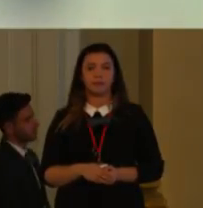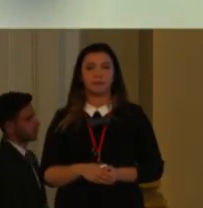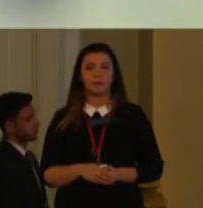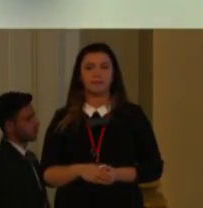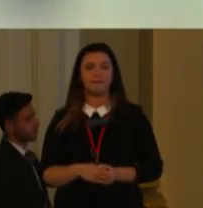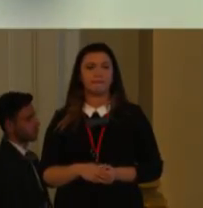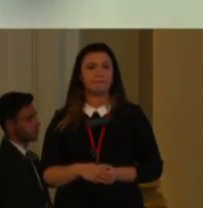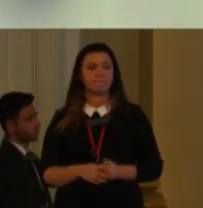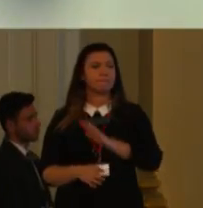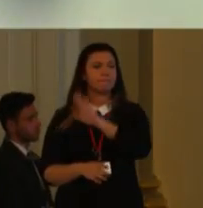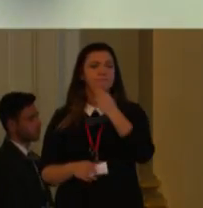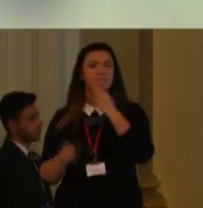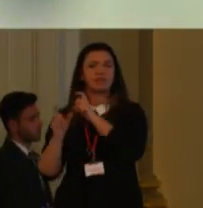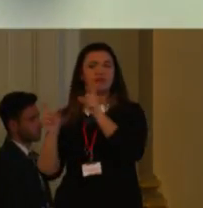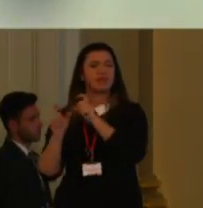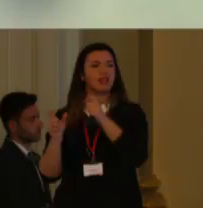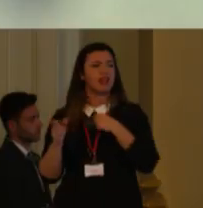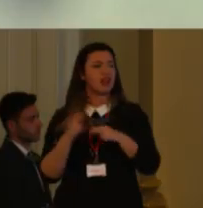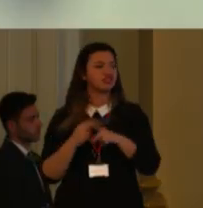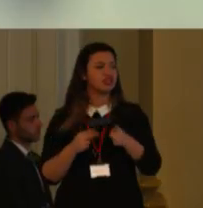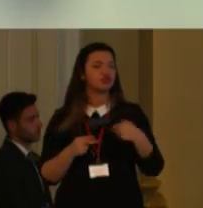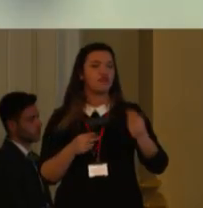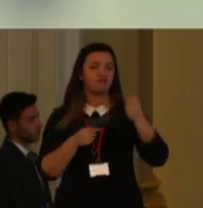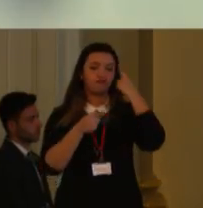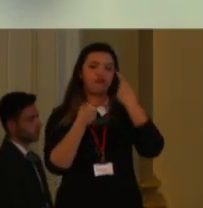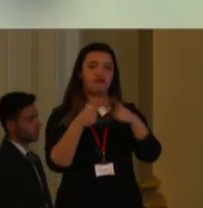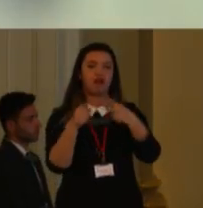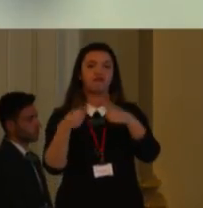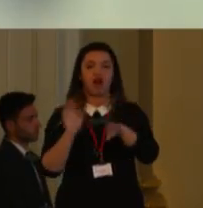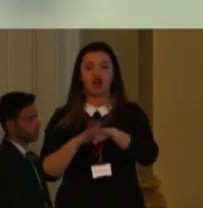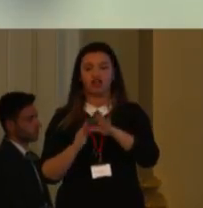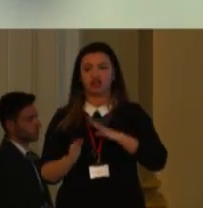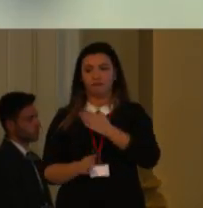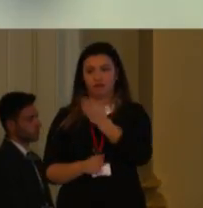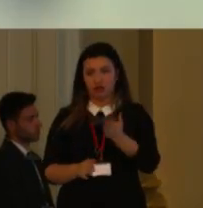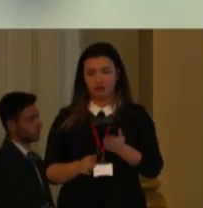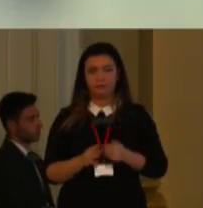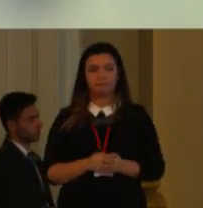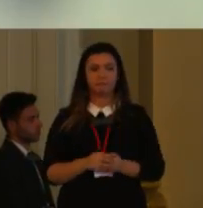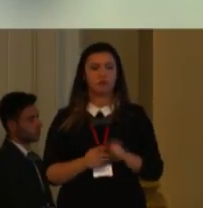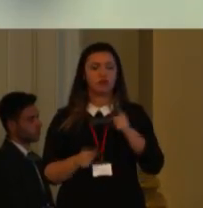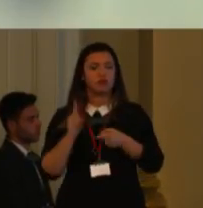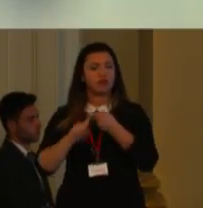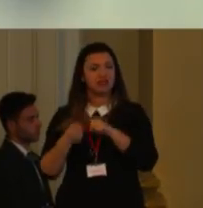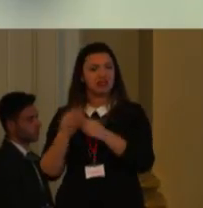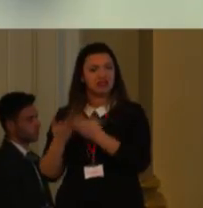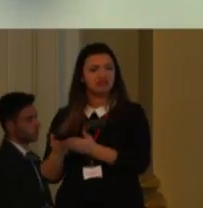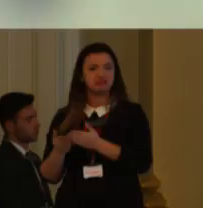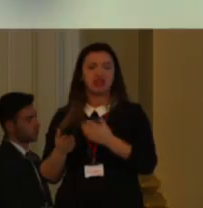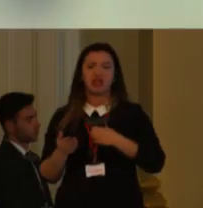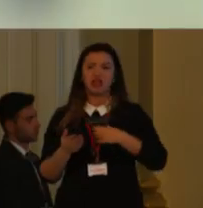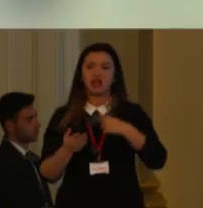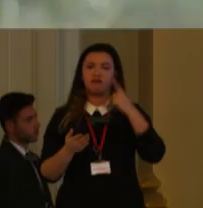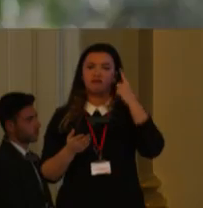Kimlikleri açısından da birçok farklı görüşten arkadaşlarım var. Yani bu siyasi